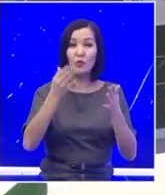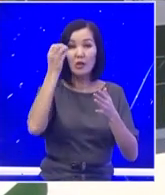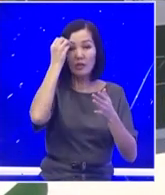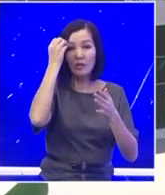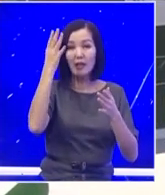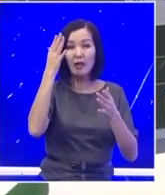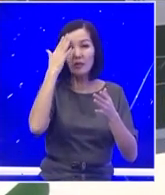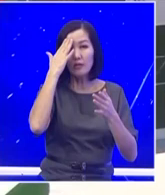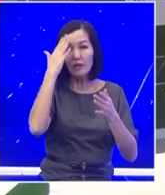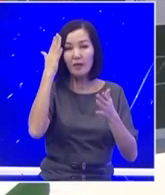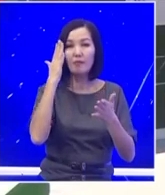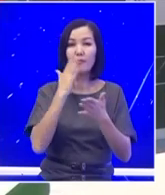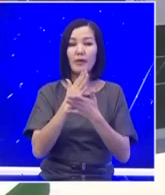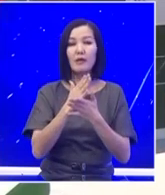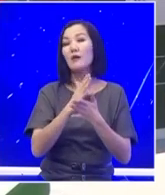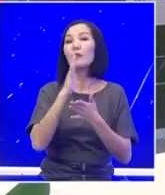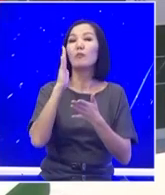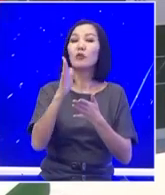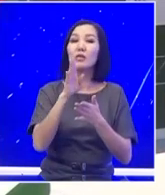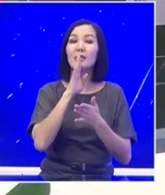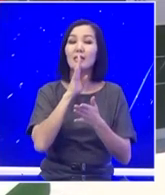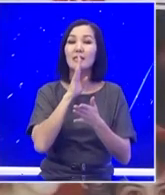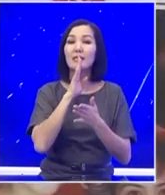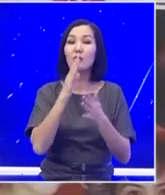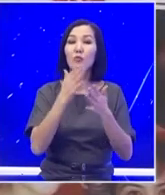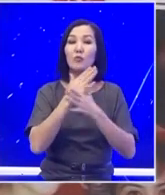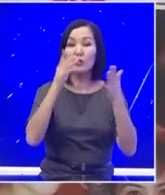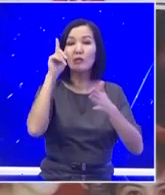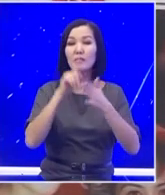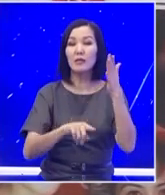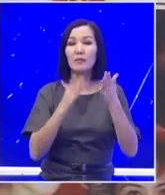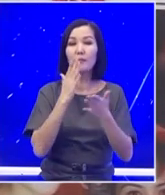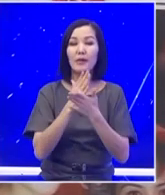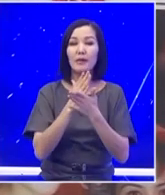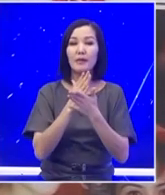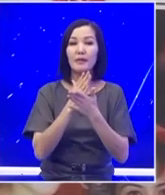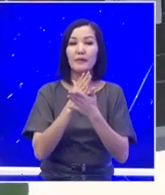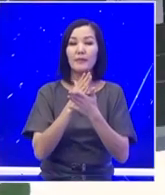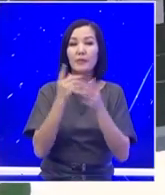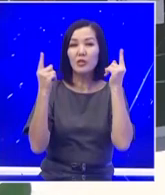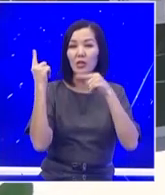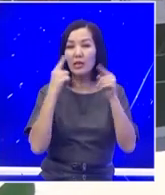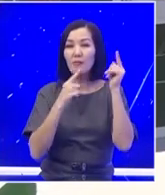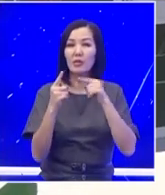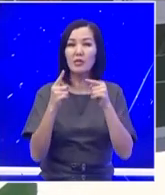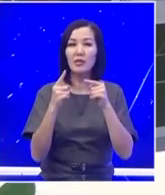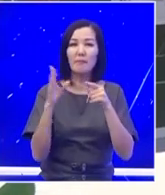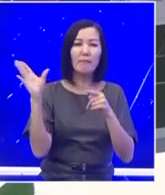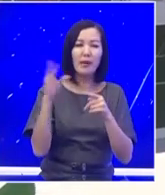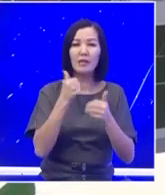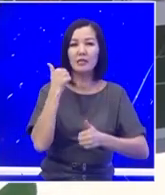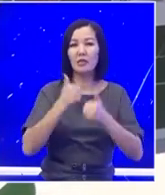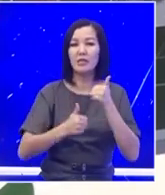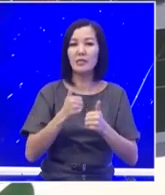Болашақта бұл Жансая қызымыздан үлкен үміт күтеміз. шығармашылық жағынан қандай жарыстарға барса